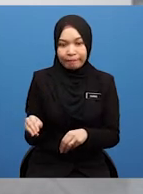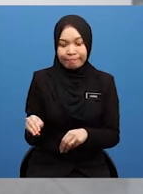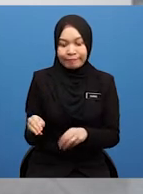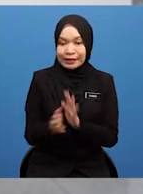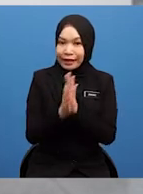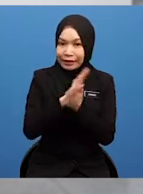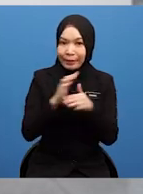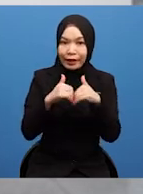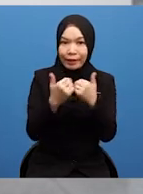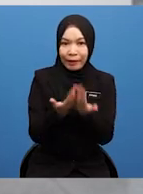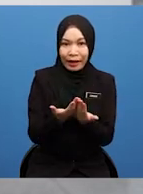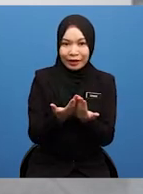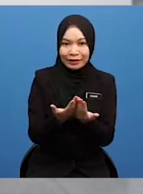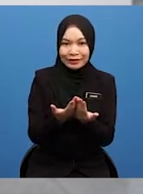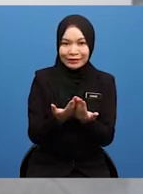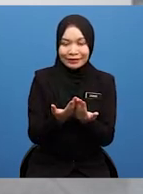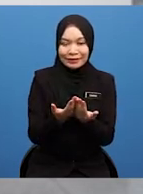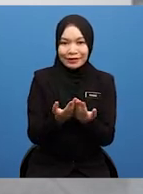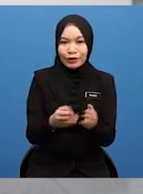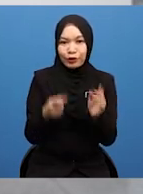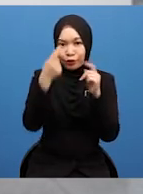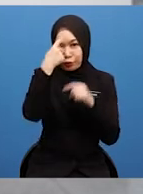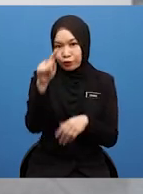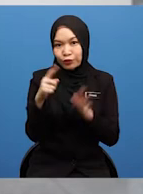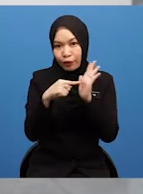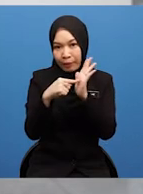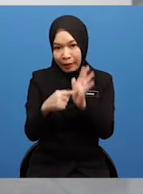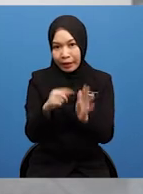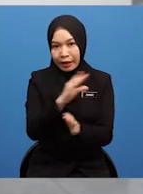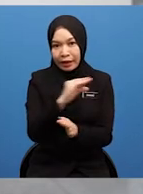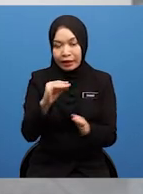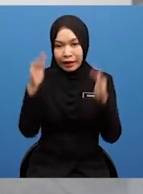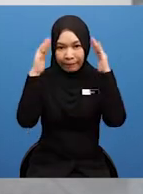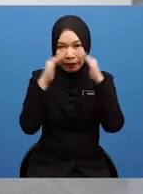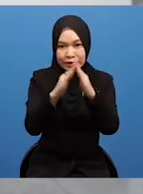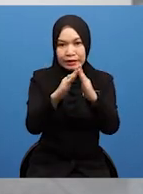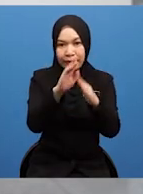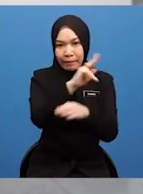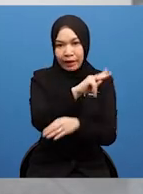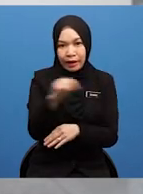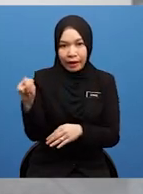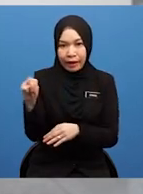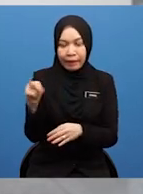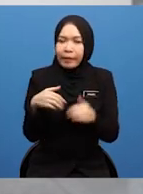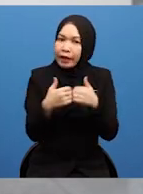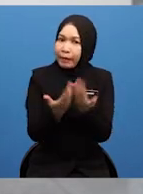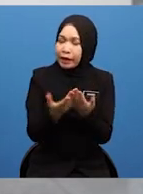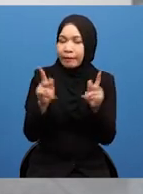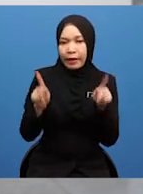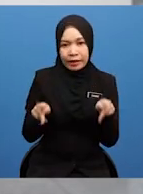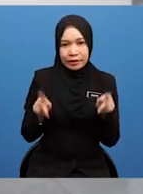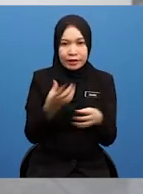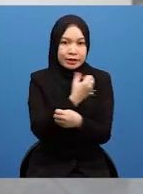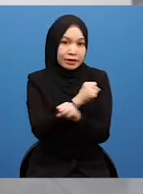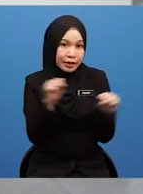pameran dan persembahan baju perekaan segodon Bagaimana pula pelajar mau mempersiapkan Ruang pameran